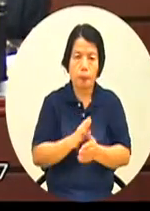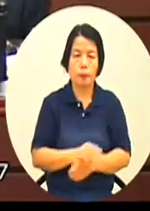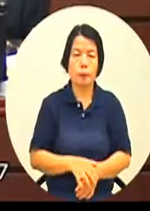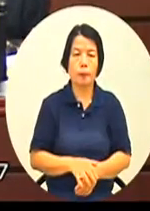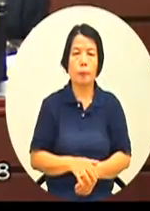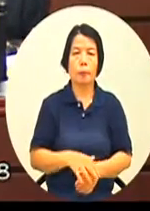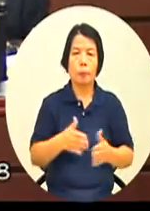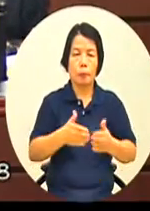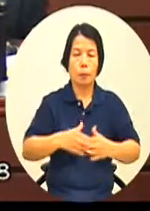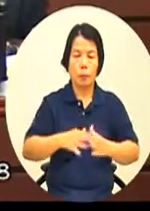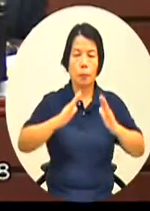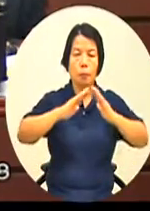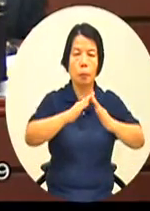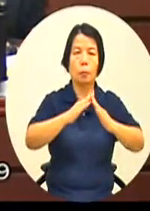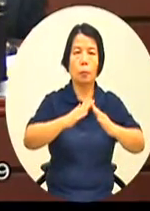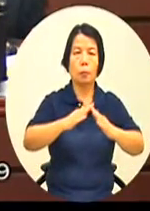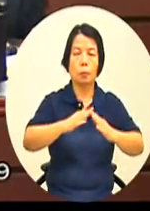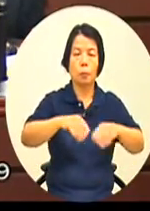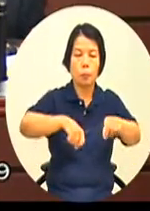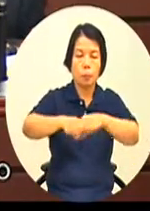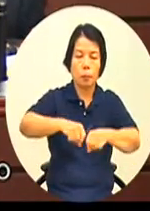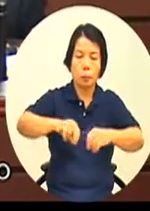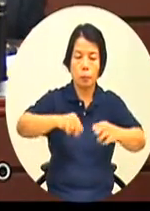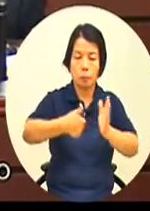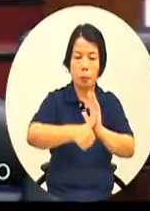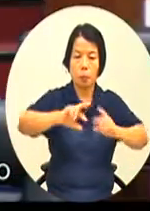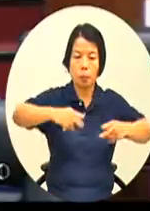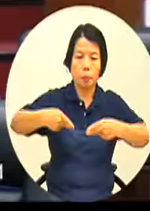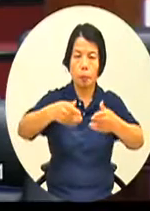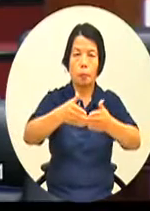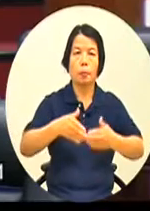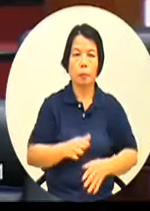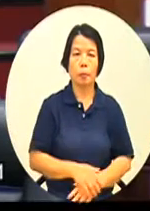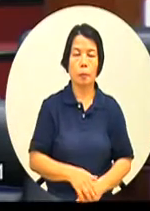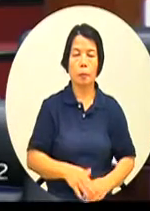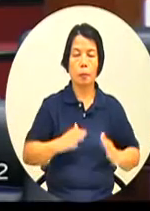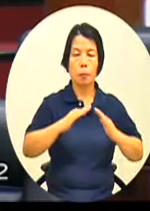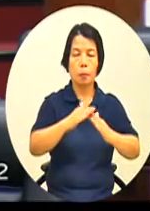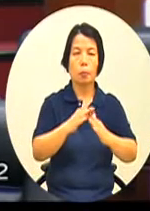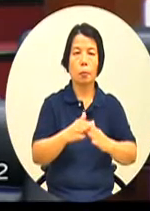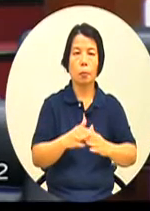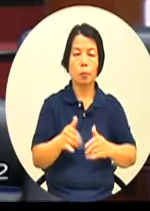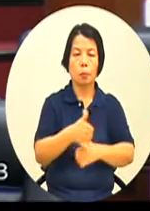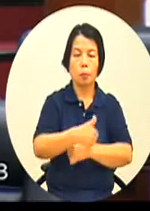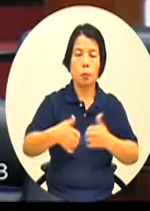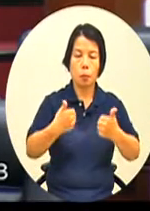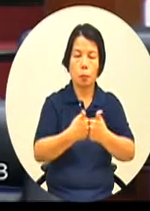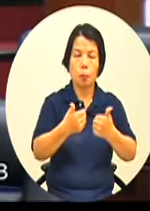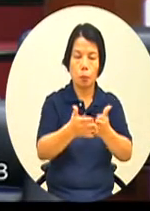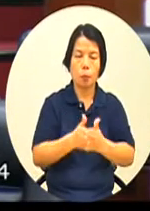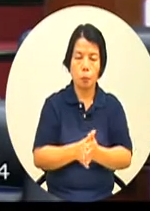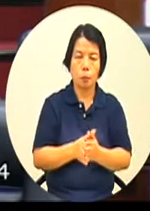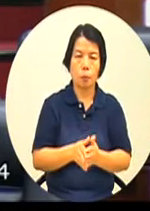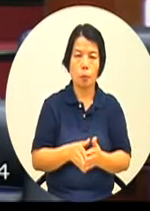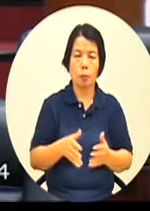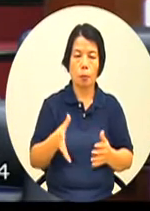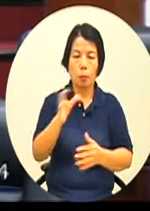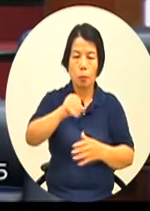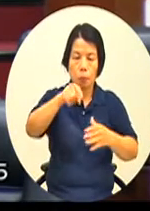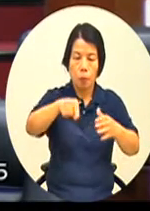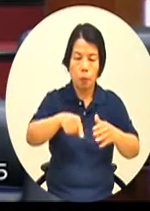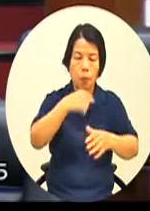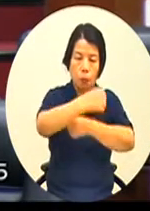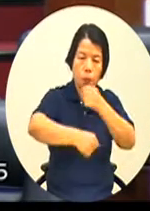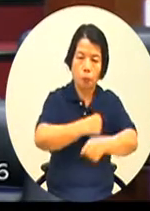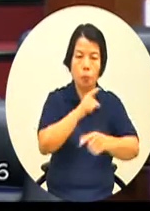计划变更有 一些 部分，对，我看那个 都委会今年就审议几个，这个好像是把原来的活动